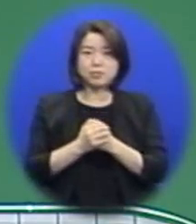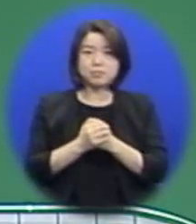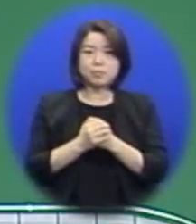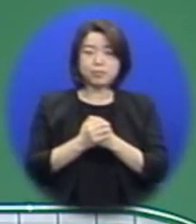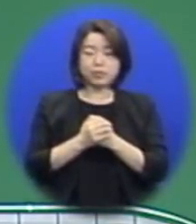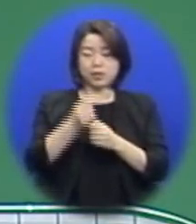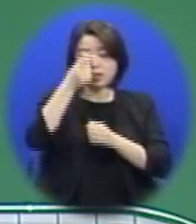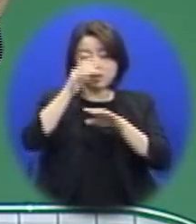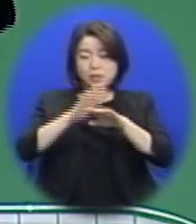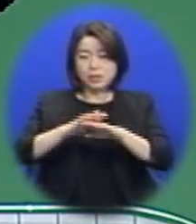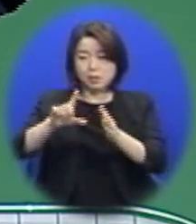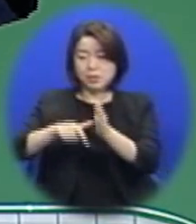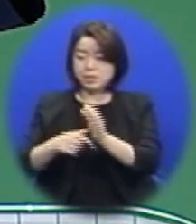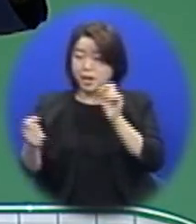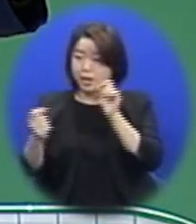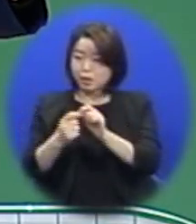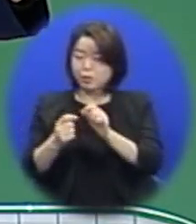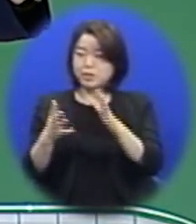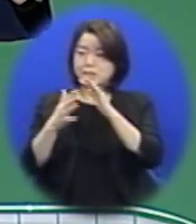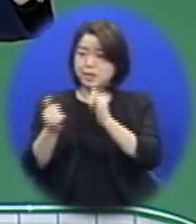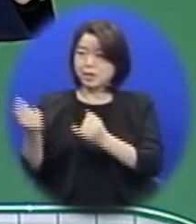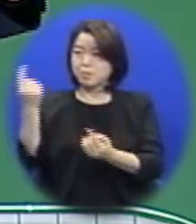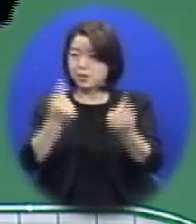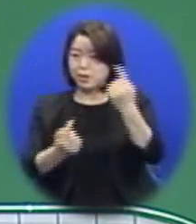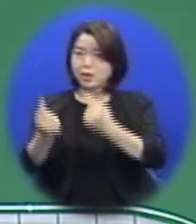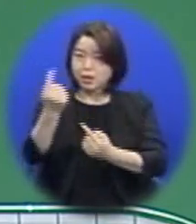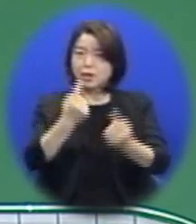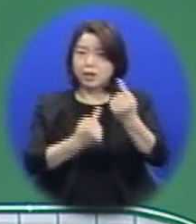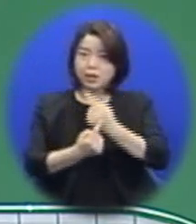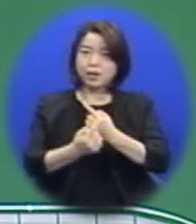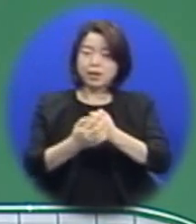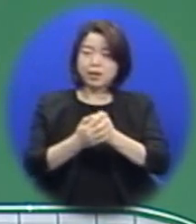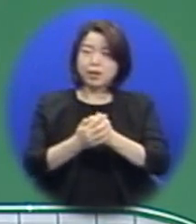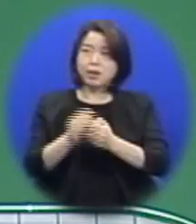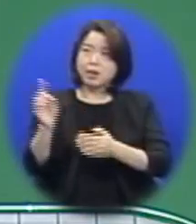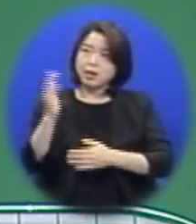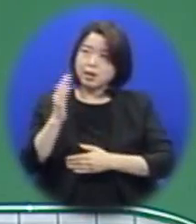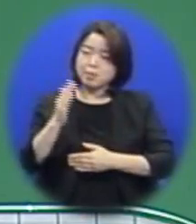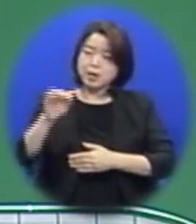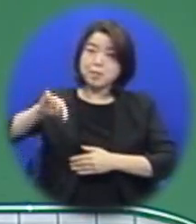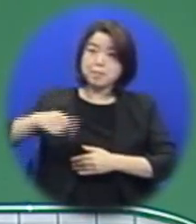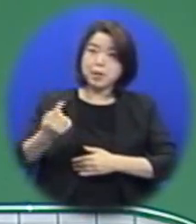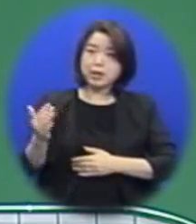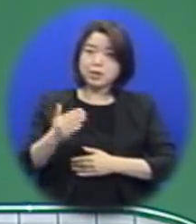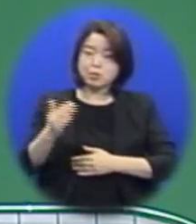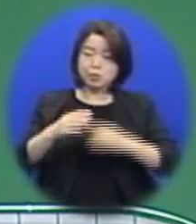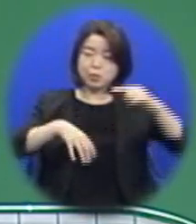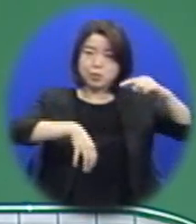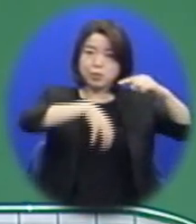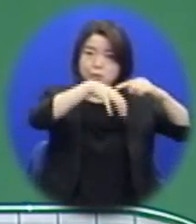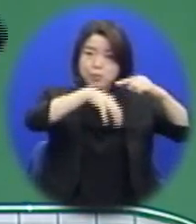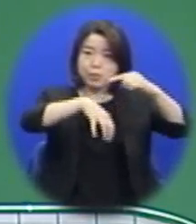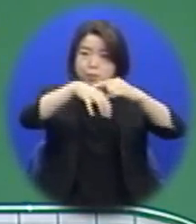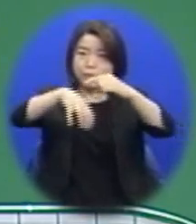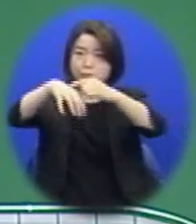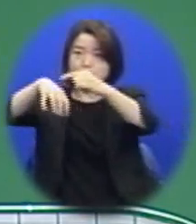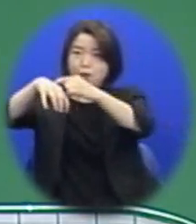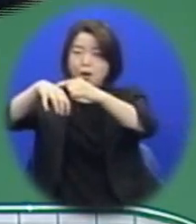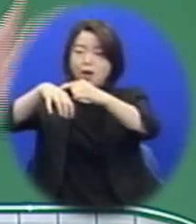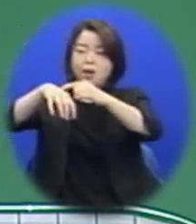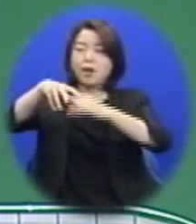예배 시간이 가까워오니까 사람들이 모여요. 한 100개의 등잔이 그 등잔 거리에 걸렸습니다.